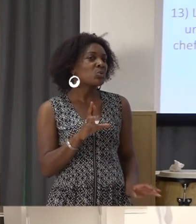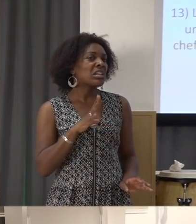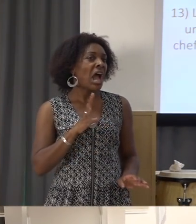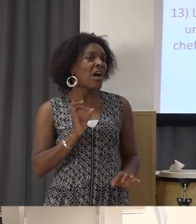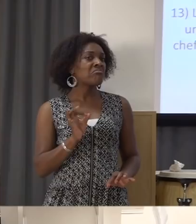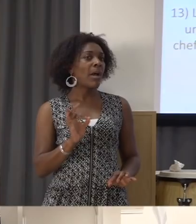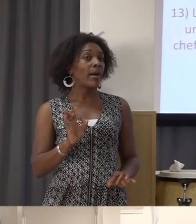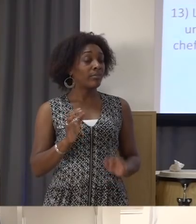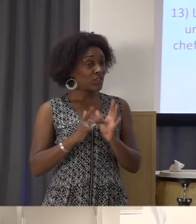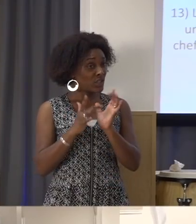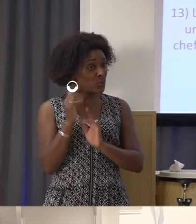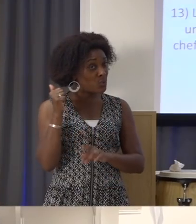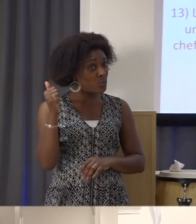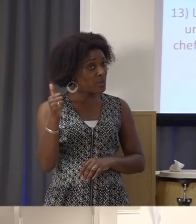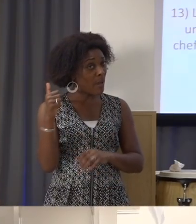Mais Jésus l'a fait.